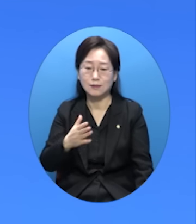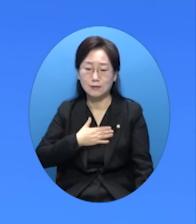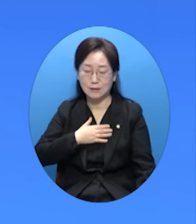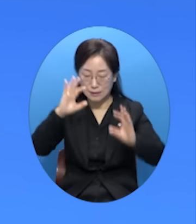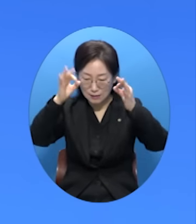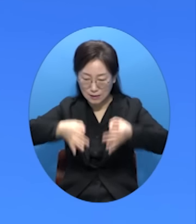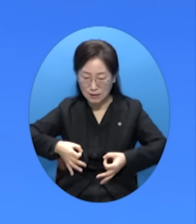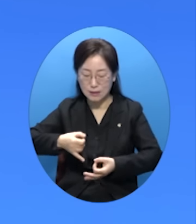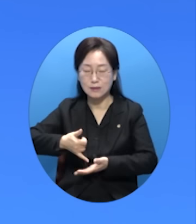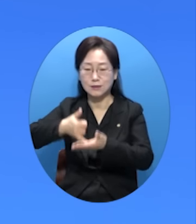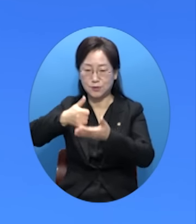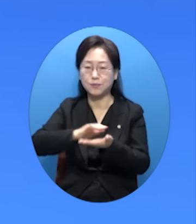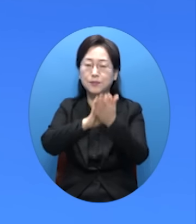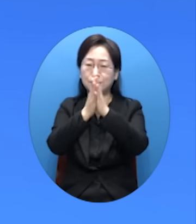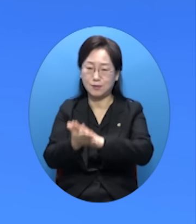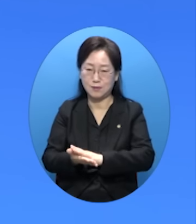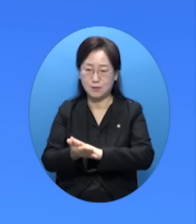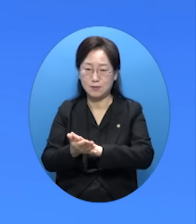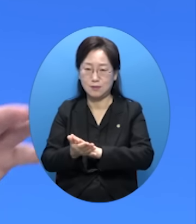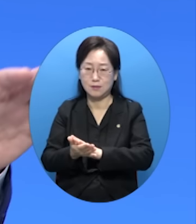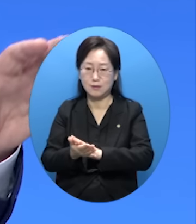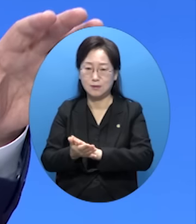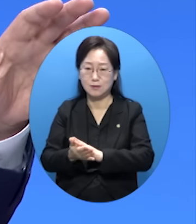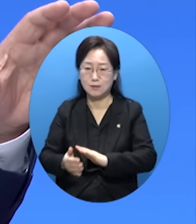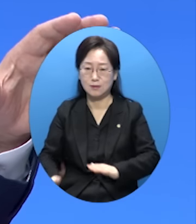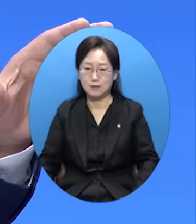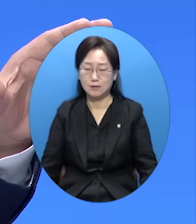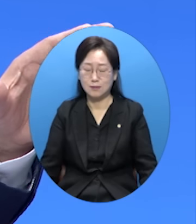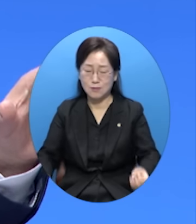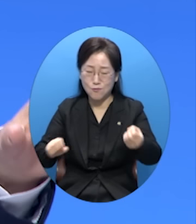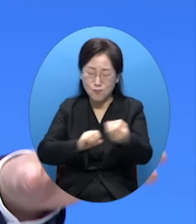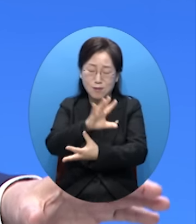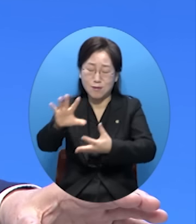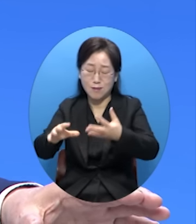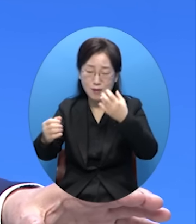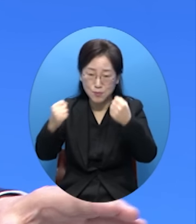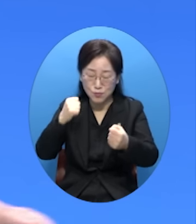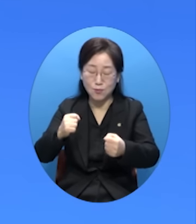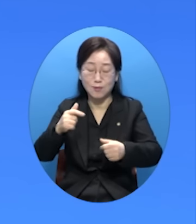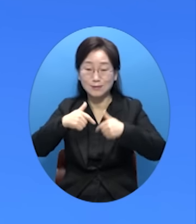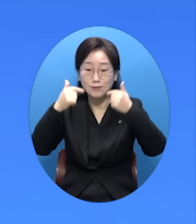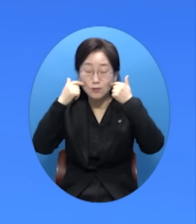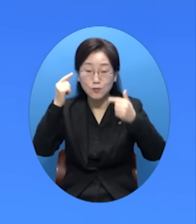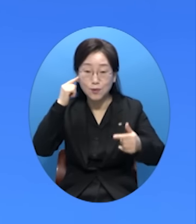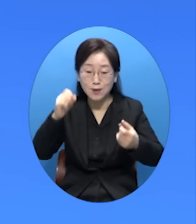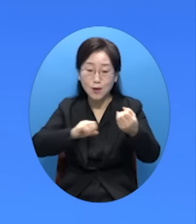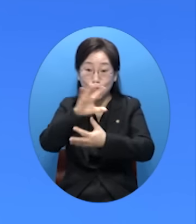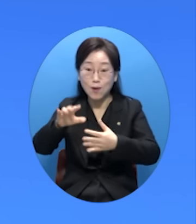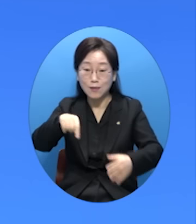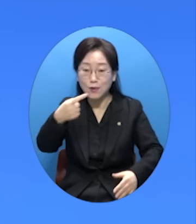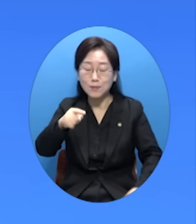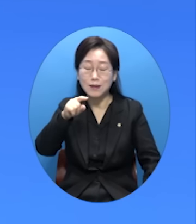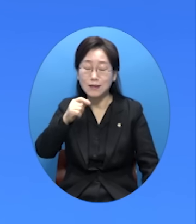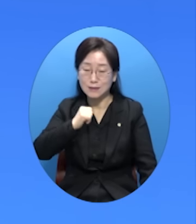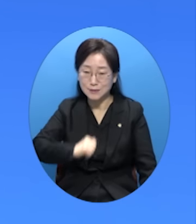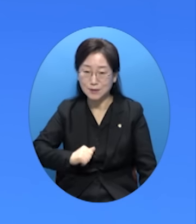인격의 변화입니다. 인격의 변화. 우리가 환난 중에도 즐거워하느니 환난은 인내를,